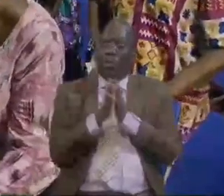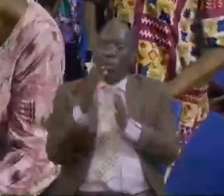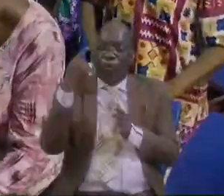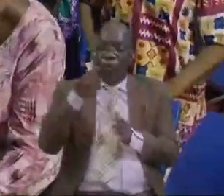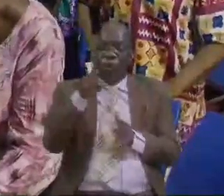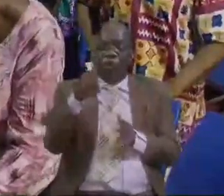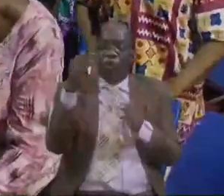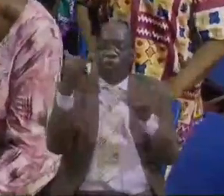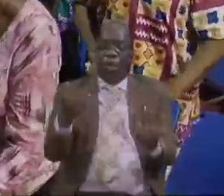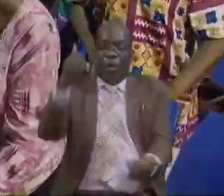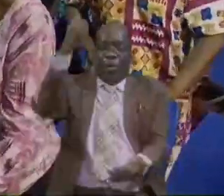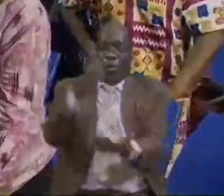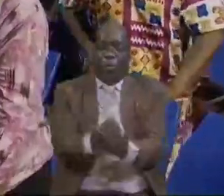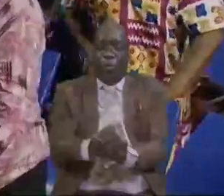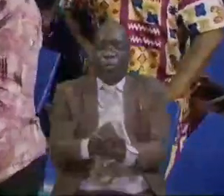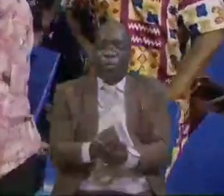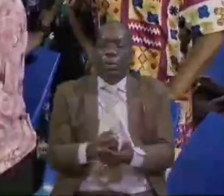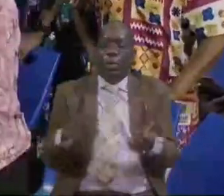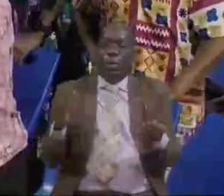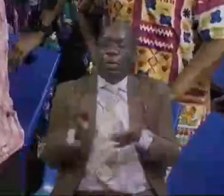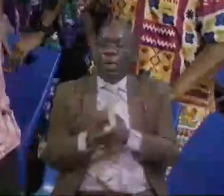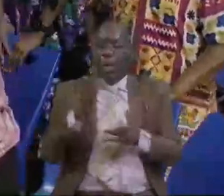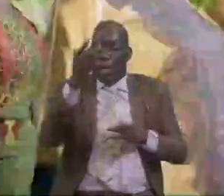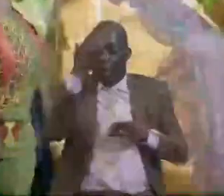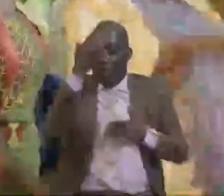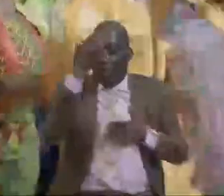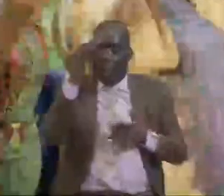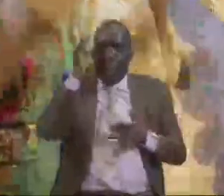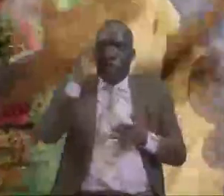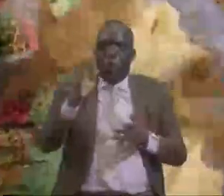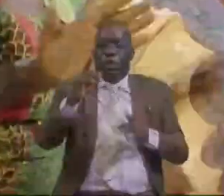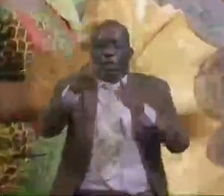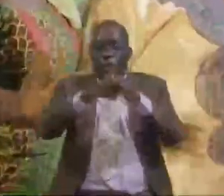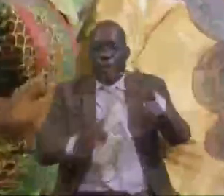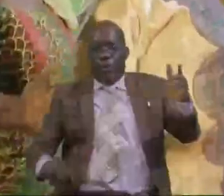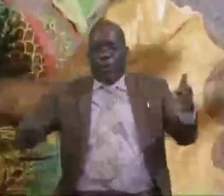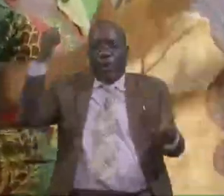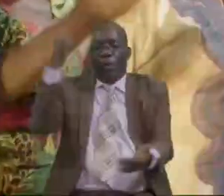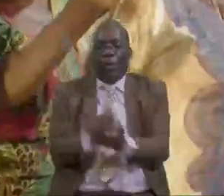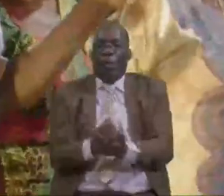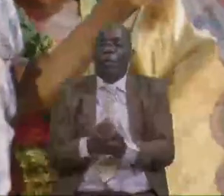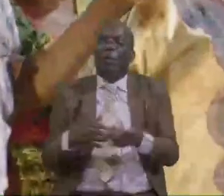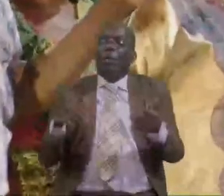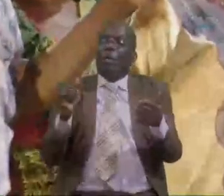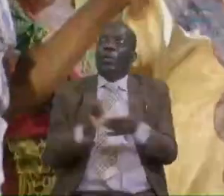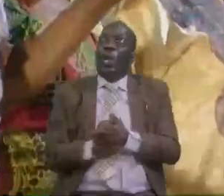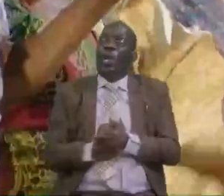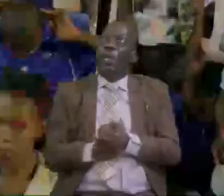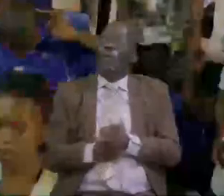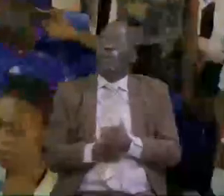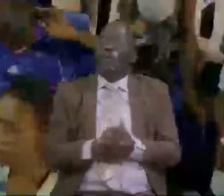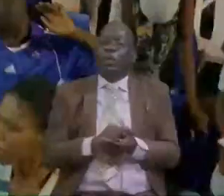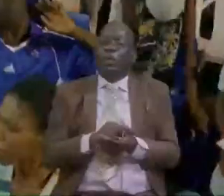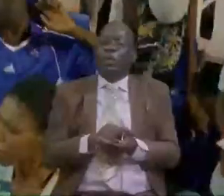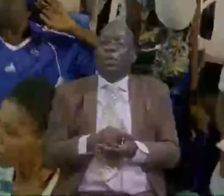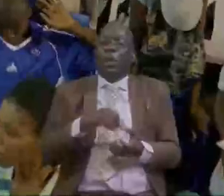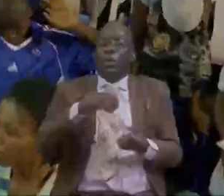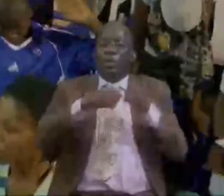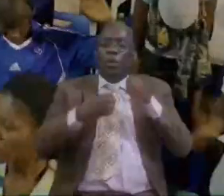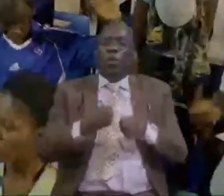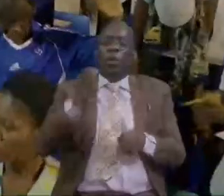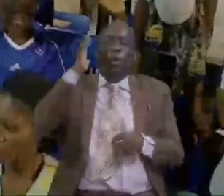toi maintenant. Cette maladie va disparaître. Cette infirmité va